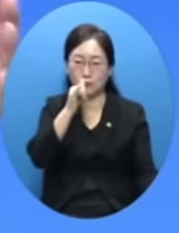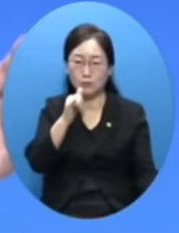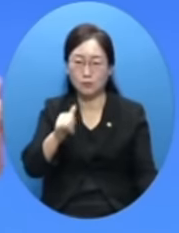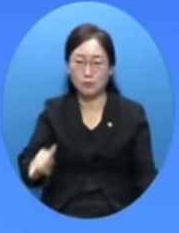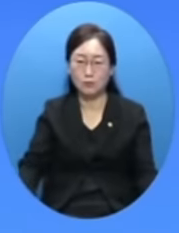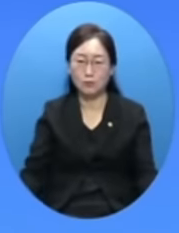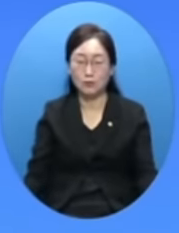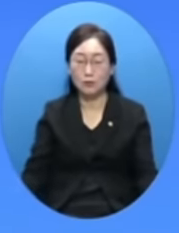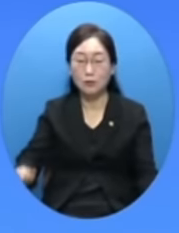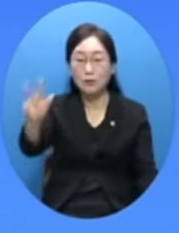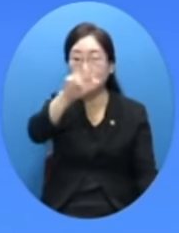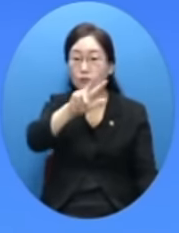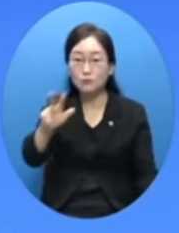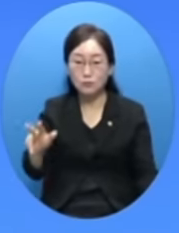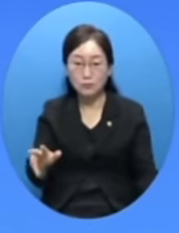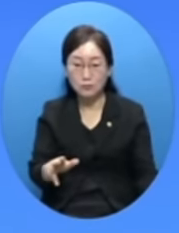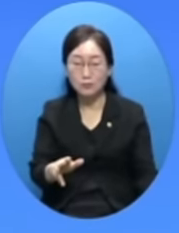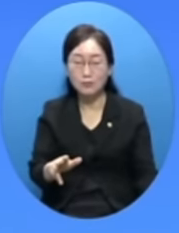전국의